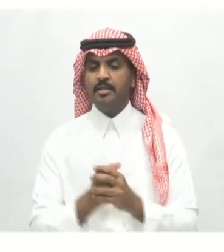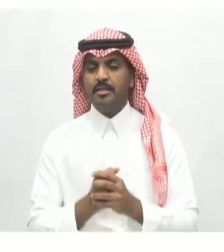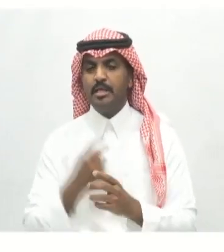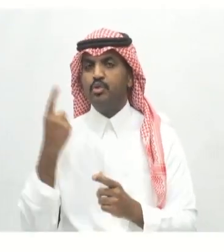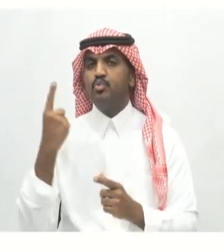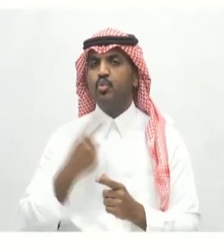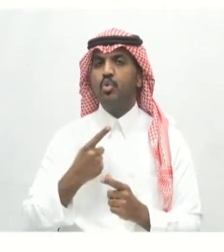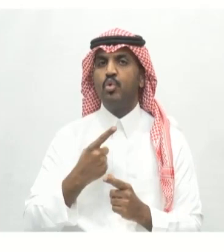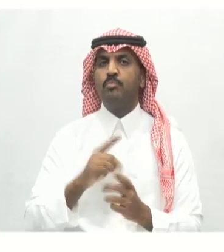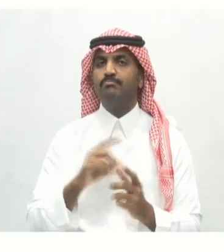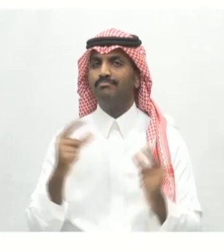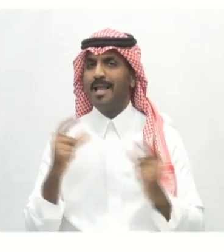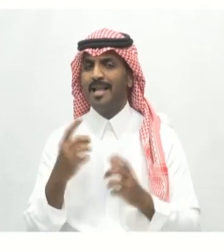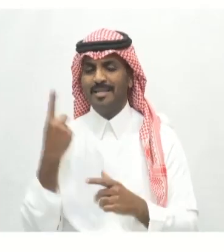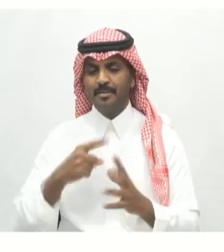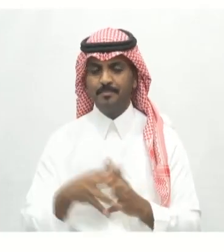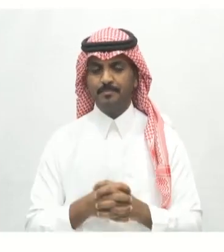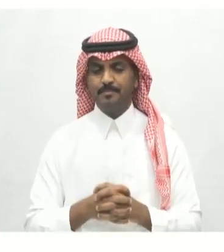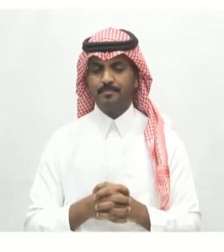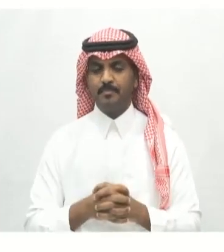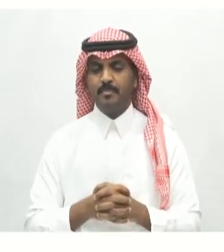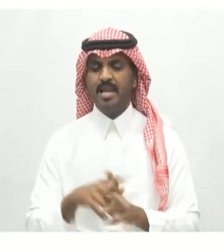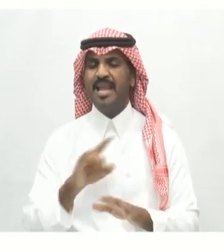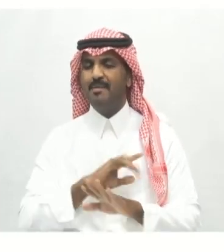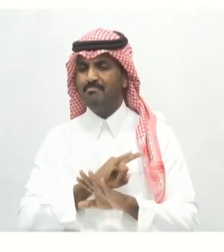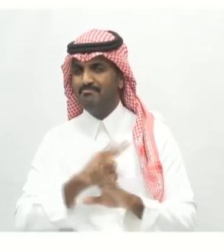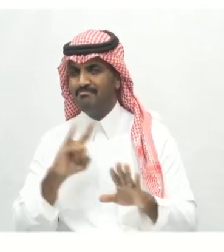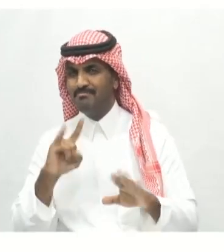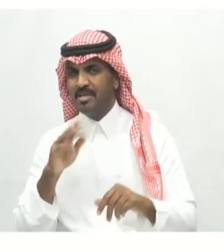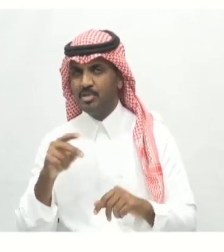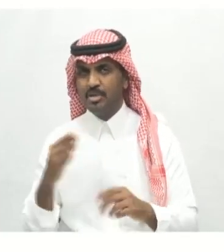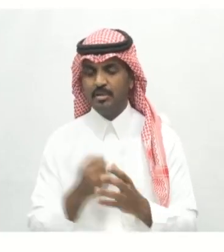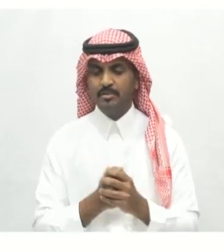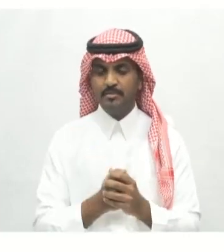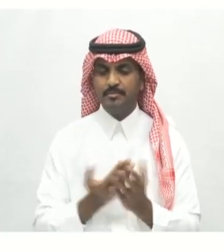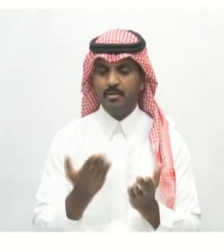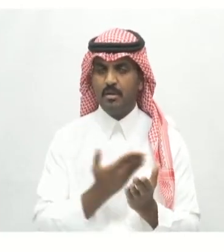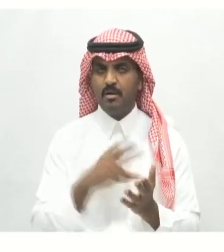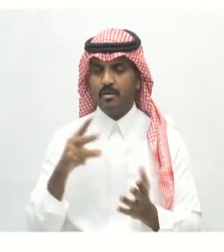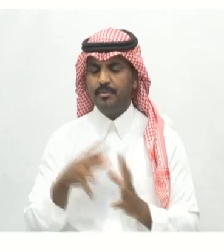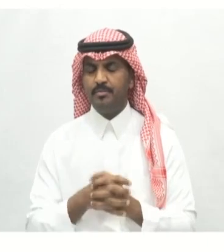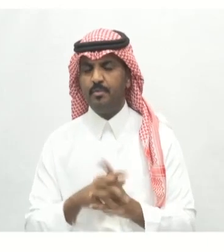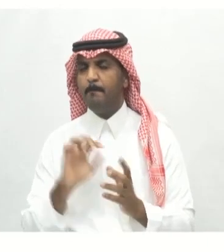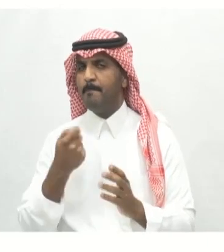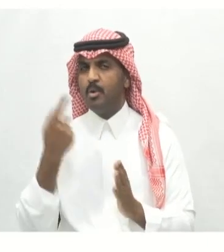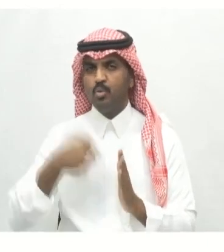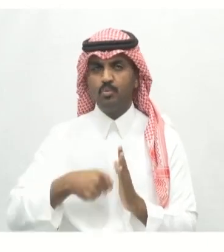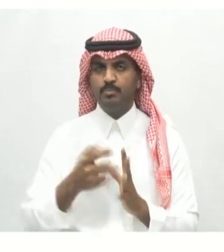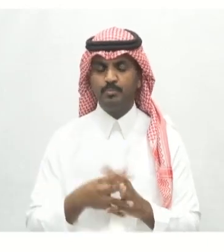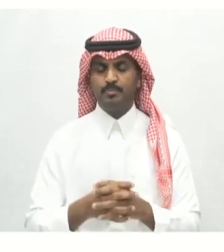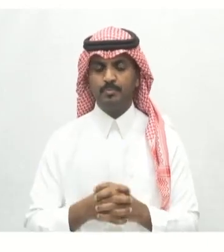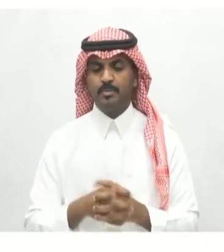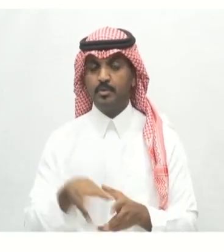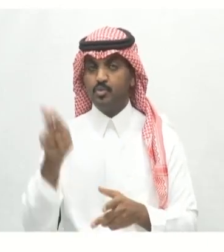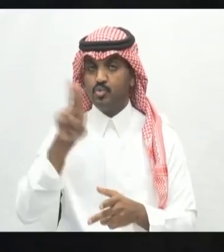هذا امر واضح بحمد الله تعالى فاذا لم يتجرد النهي عن القرائن فما حكمه هذا